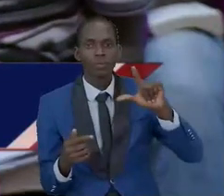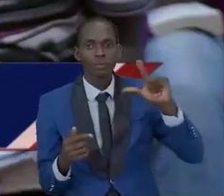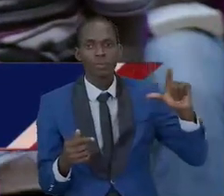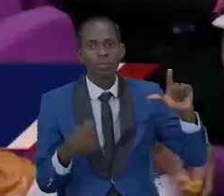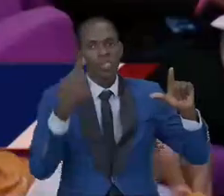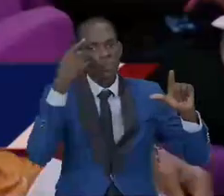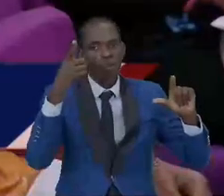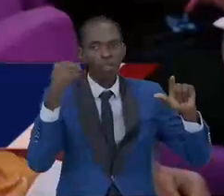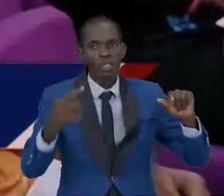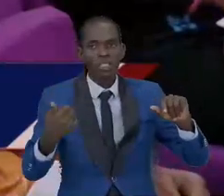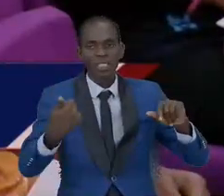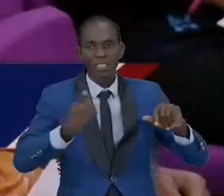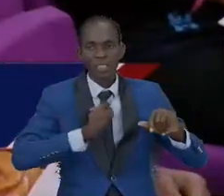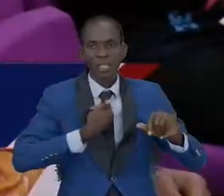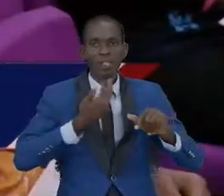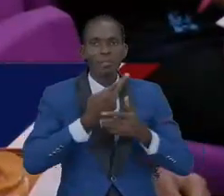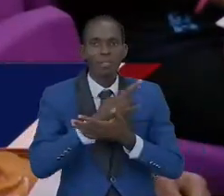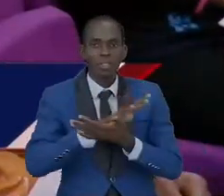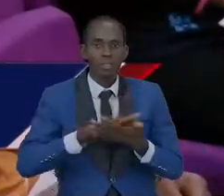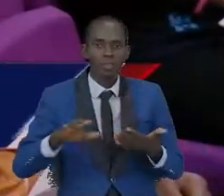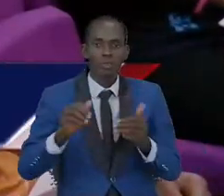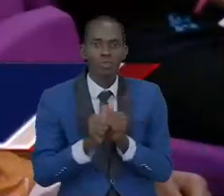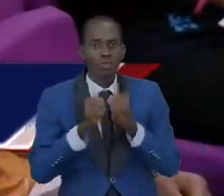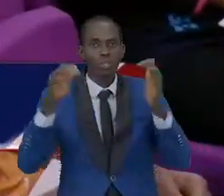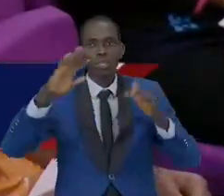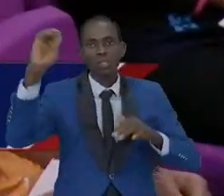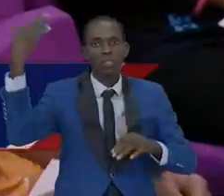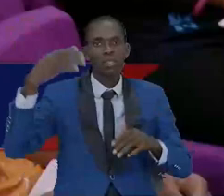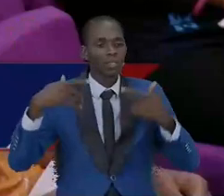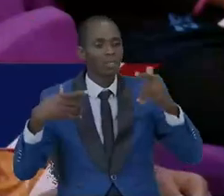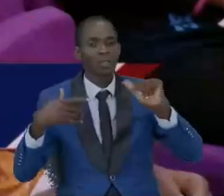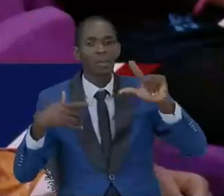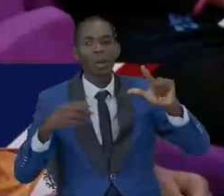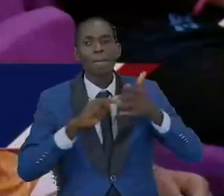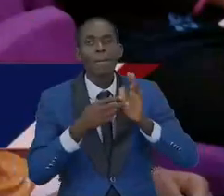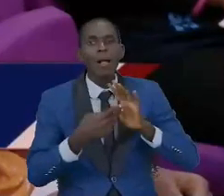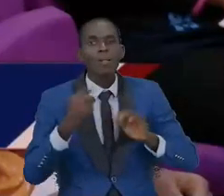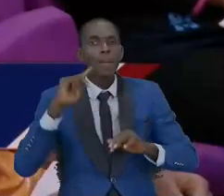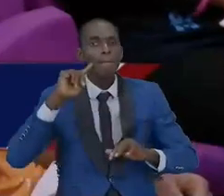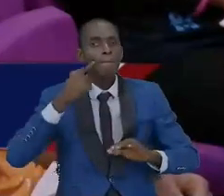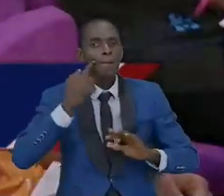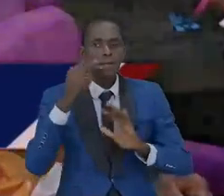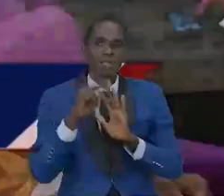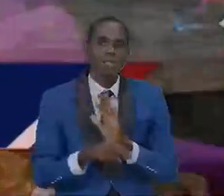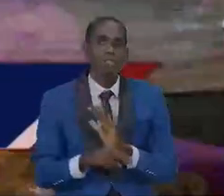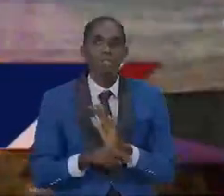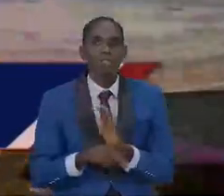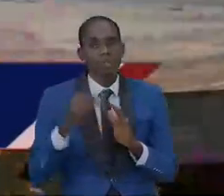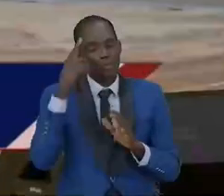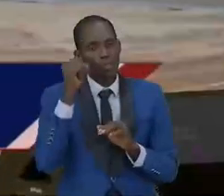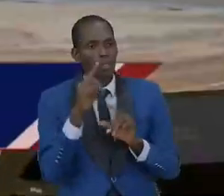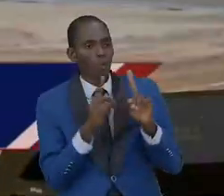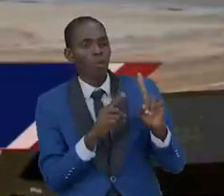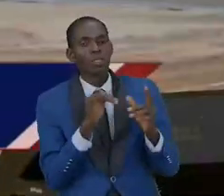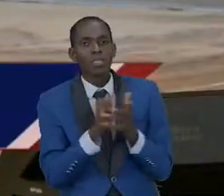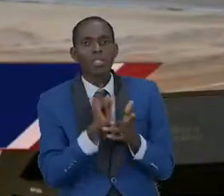pour ceux qui se croit juste sans la grasse le fait la mer l'amertume cela dit